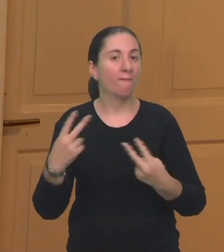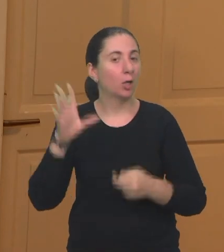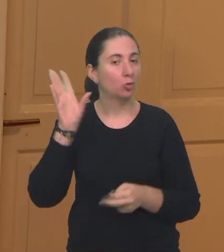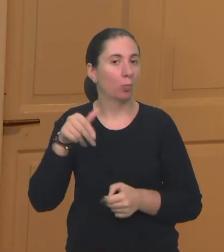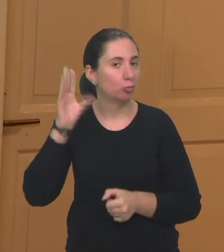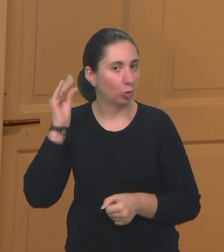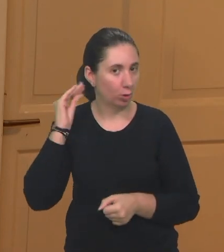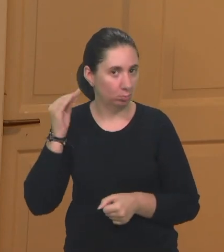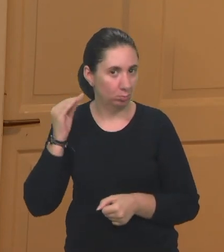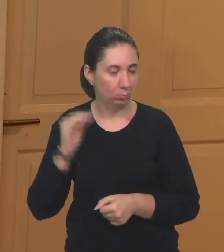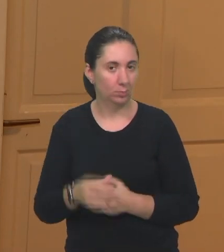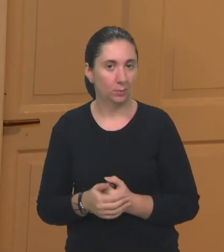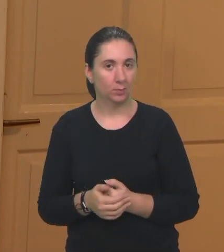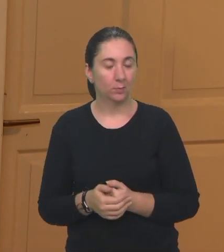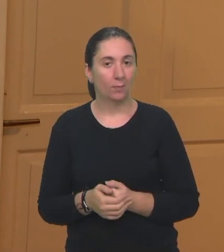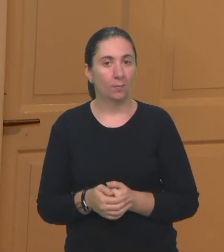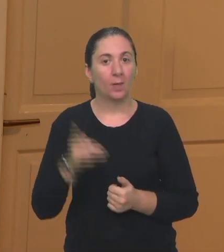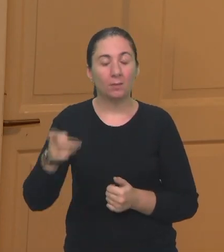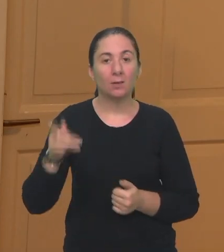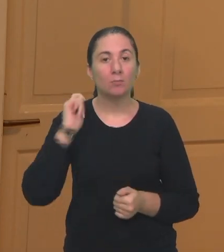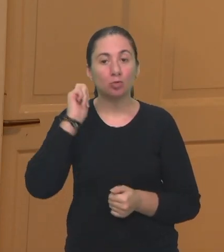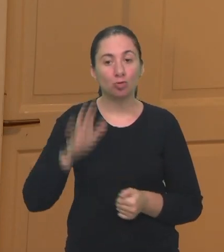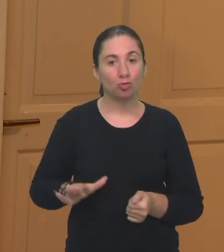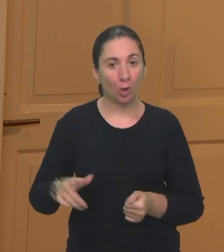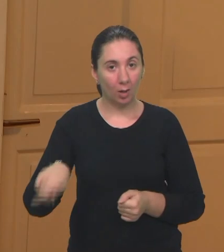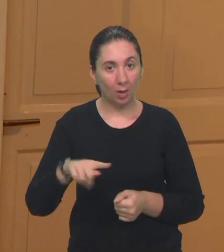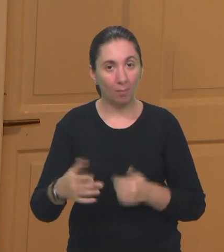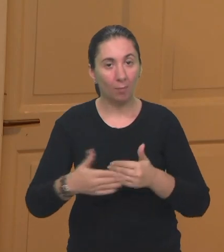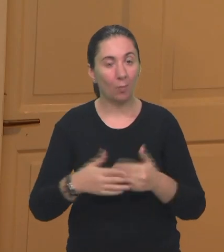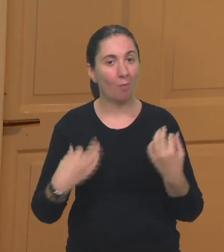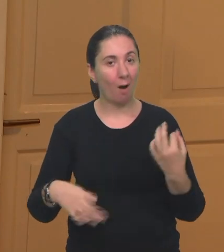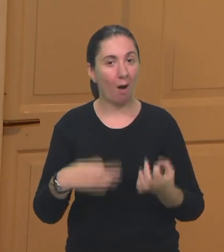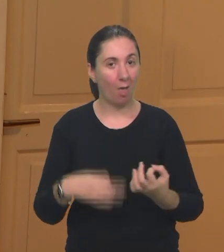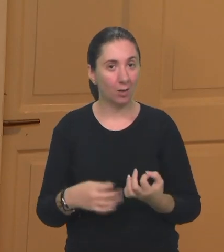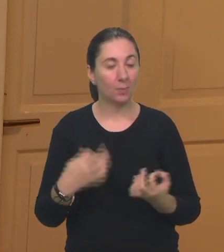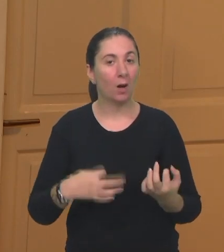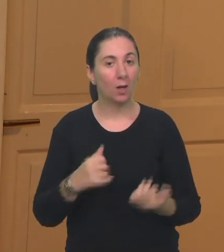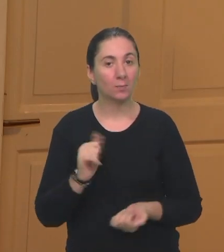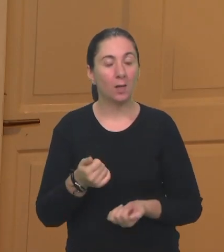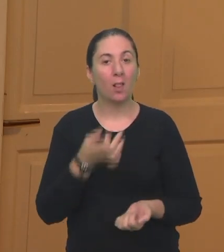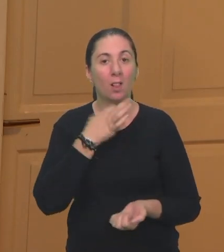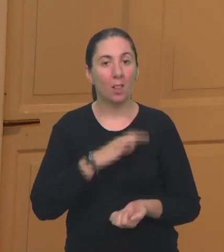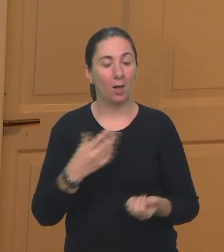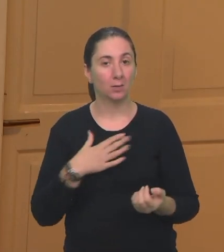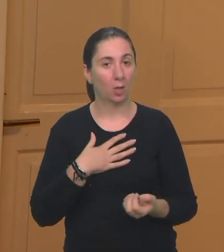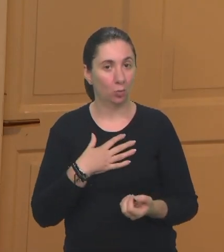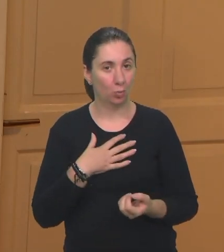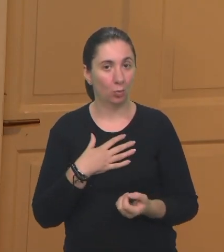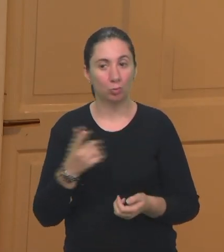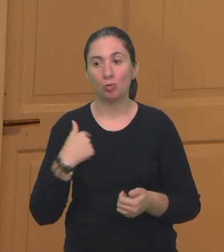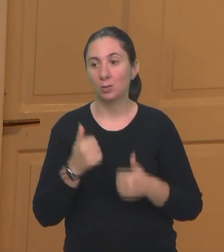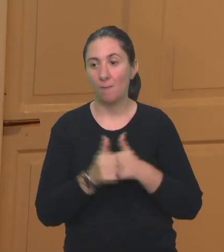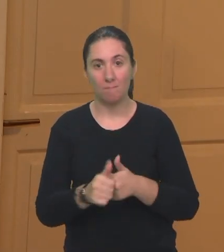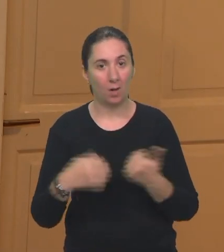čuje, toliko da tim ženama približimo glazbu, jer glazba je lijek za dušu, glazba nas